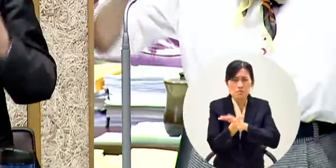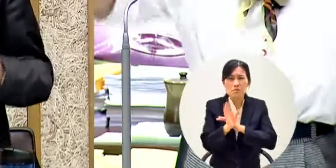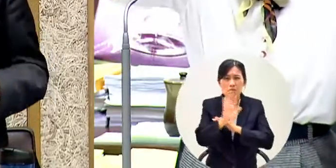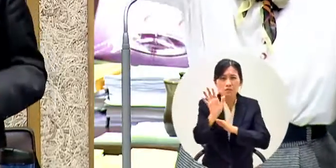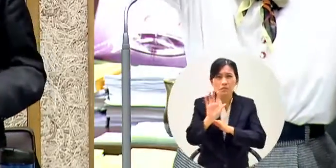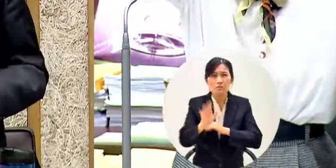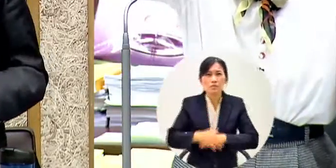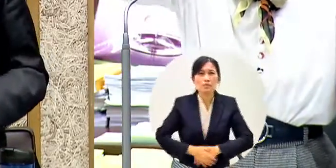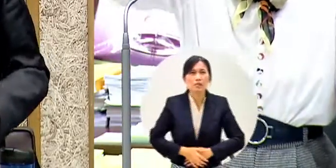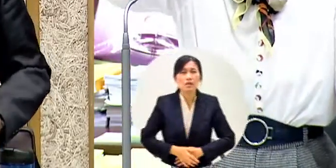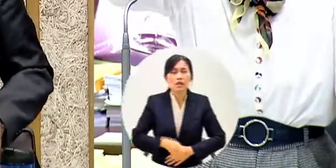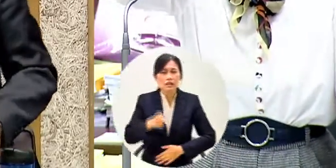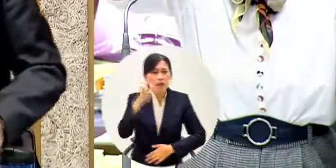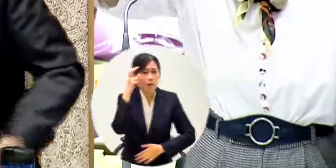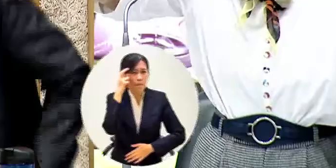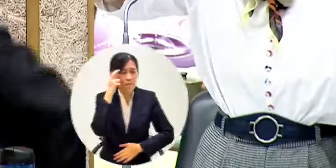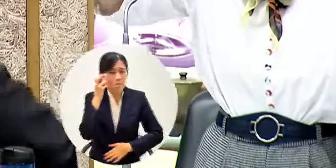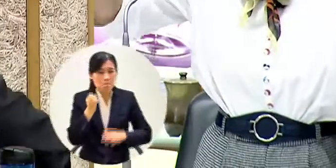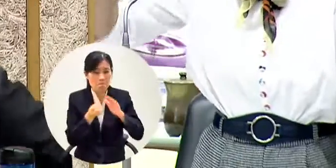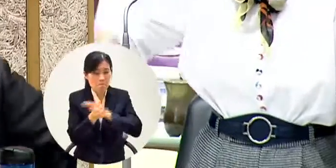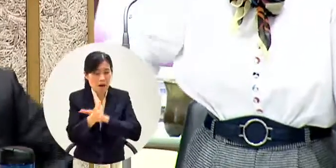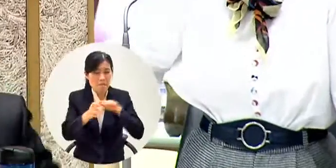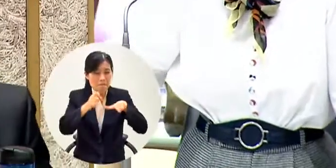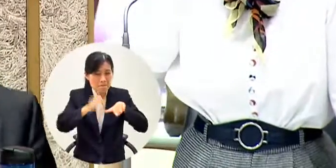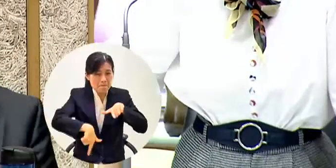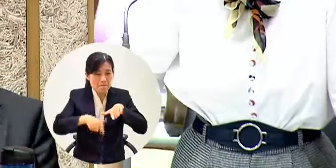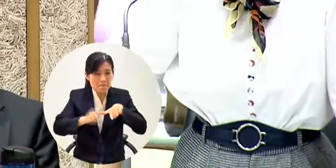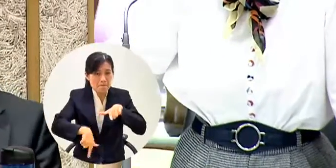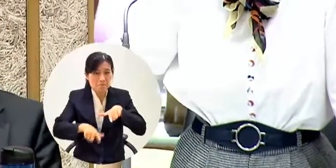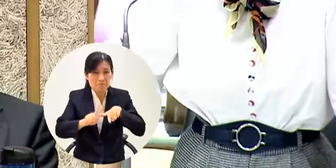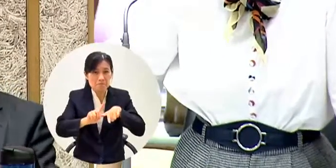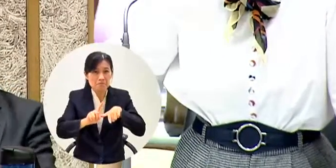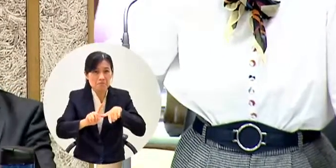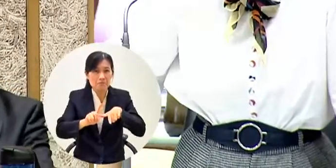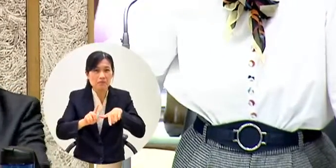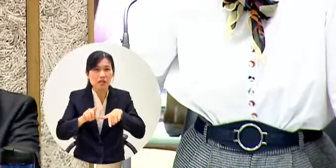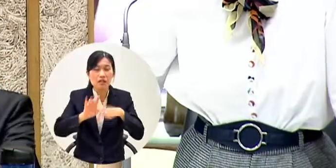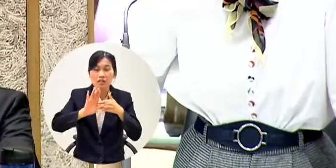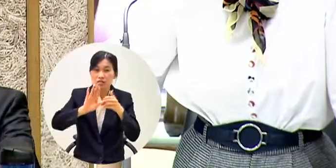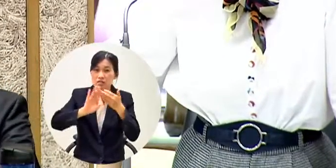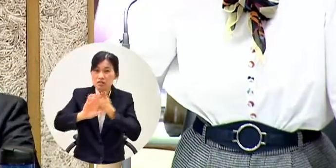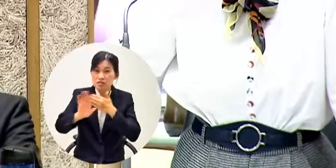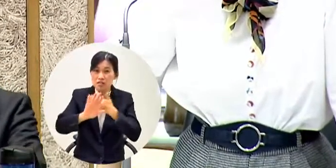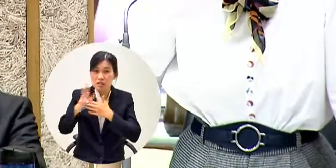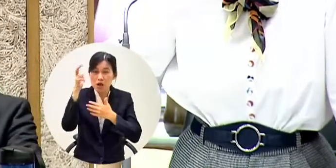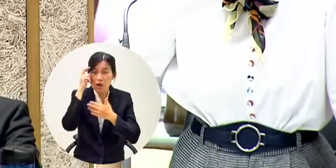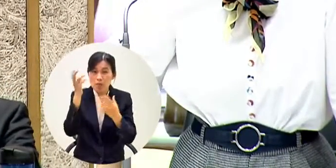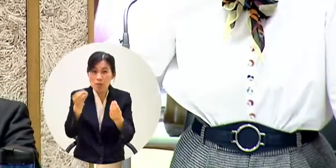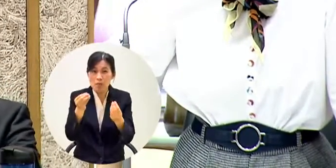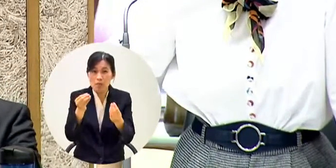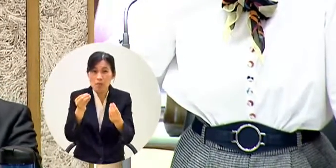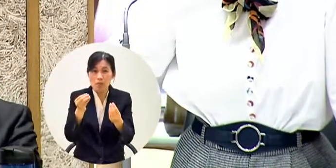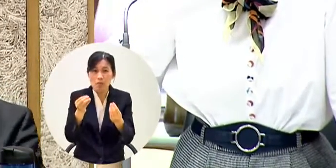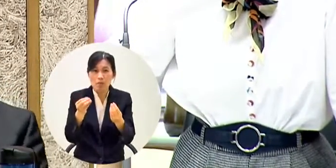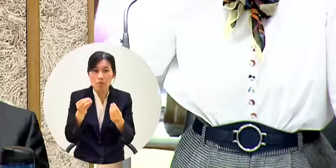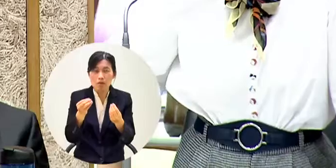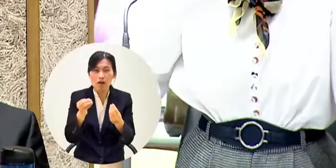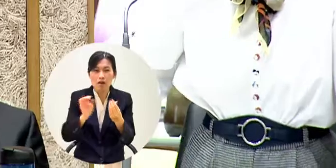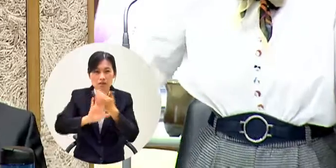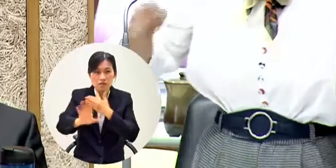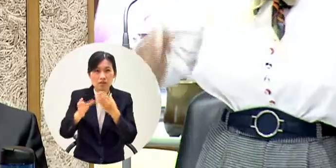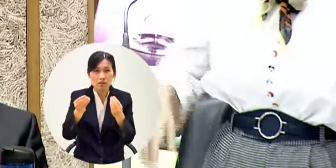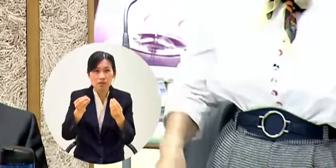他堅持他堅持這樣子而已嗎其他的沒有堅持其他沒有堅持對不對對不對